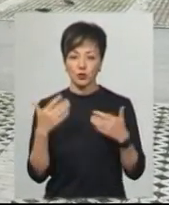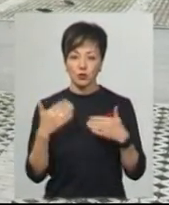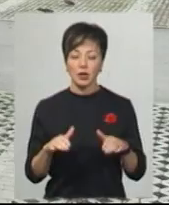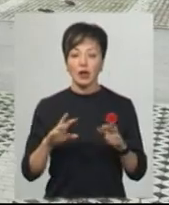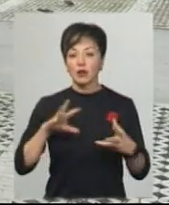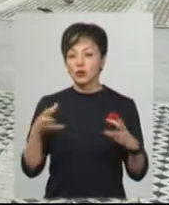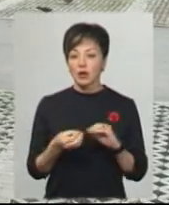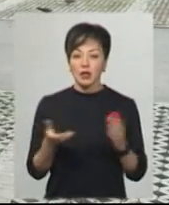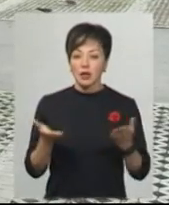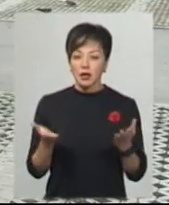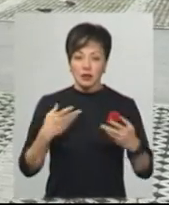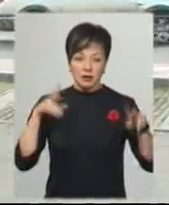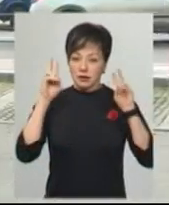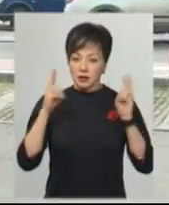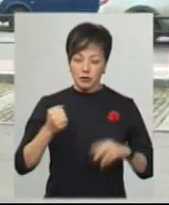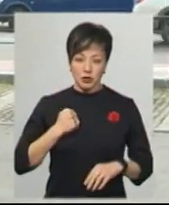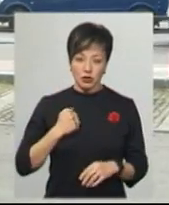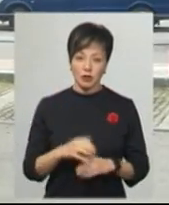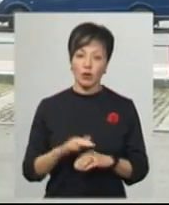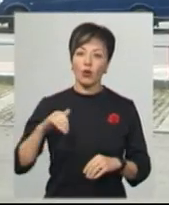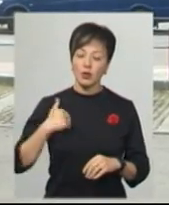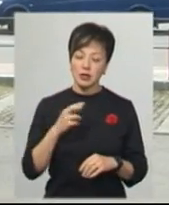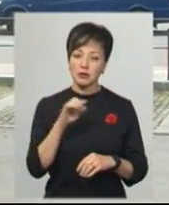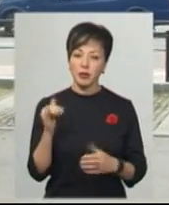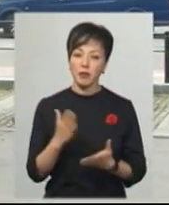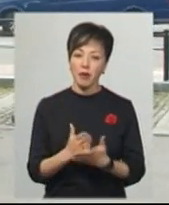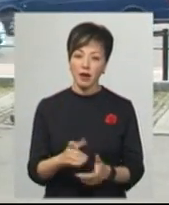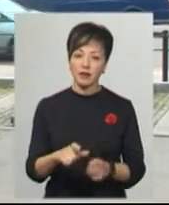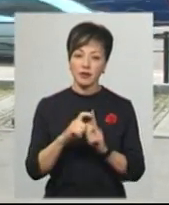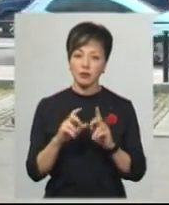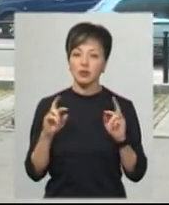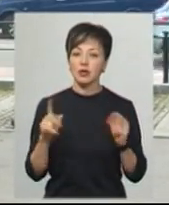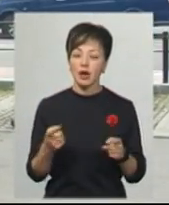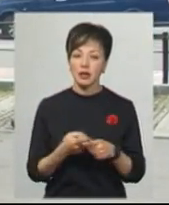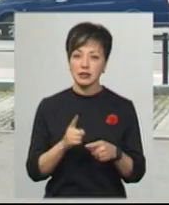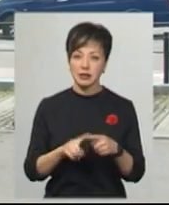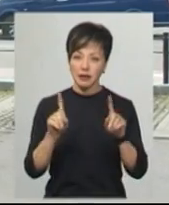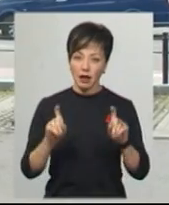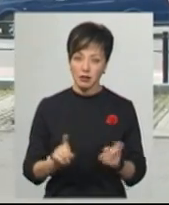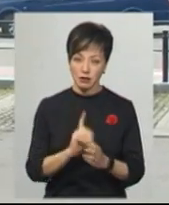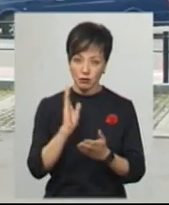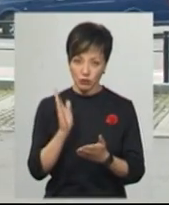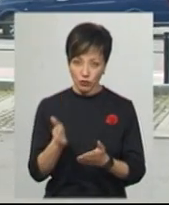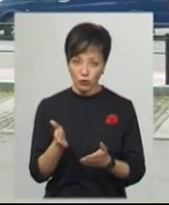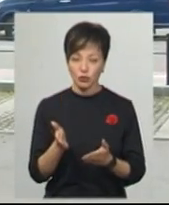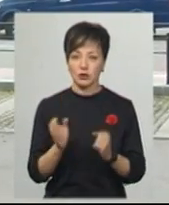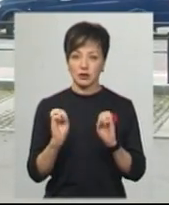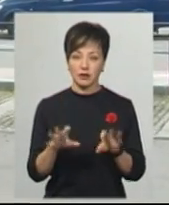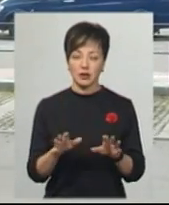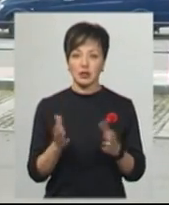який буде результат цього, ми, на жаль, не знаємо. Хотілося б, звісно, мати якусь відповідь, яким чином ці мають тести будуть складатися,